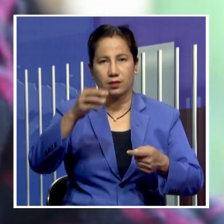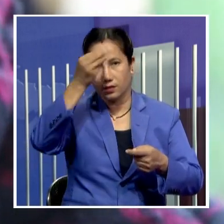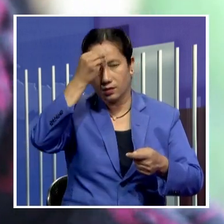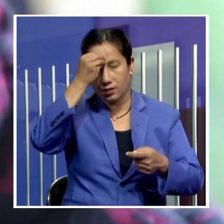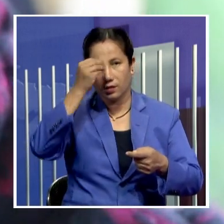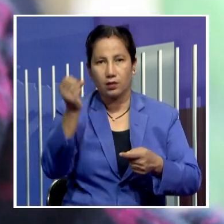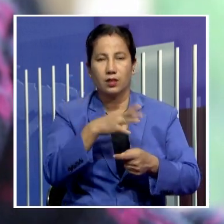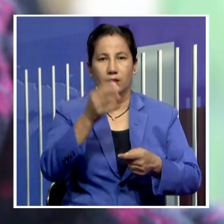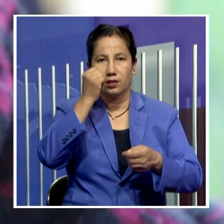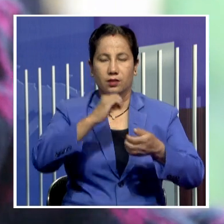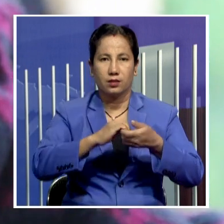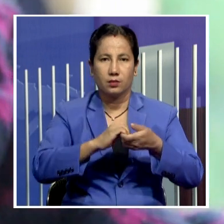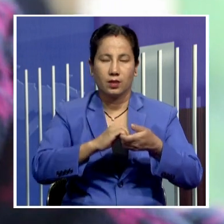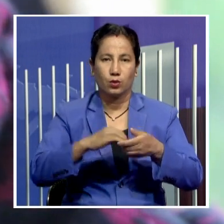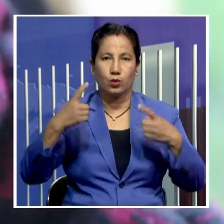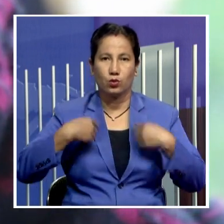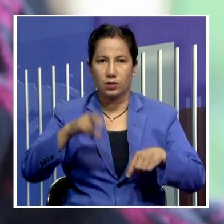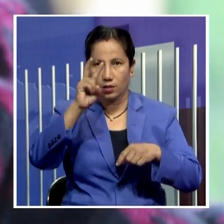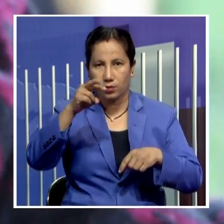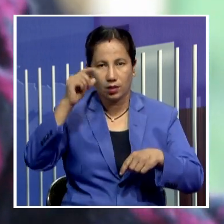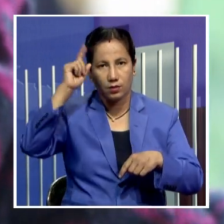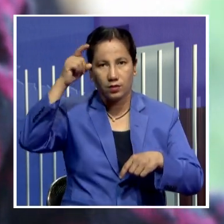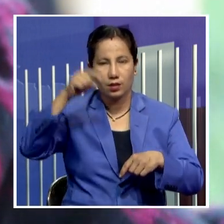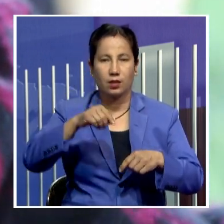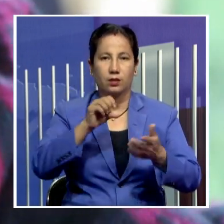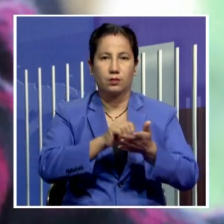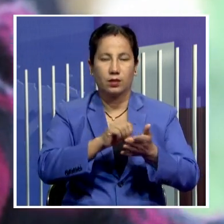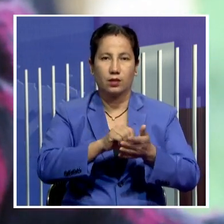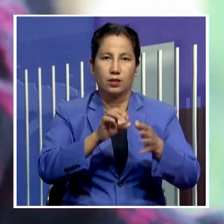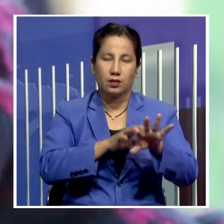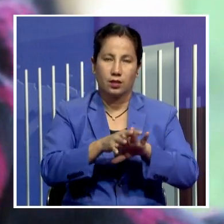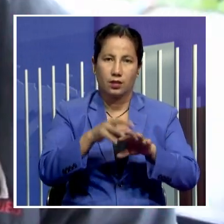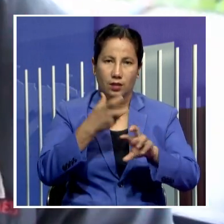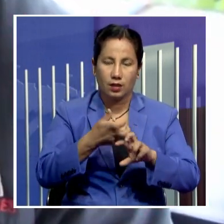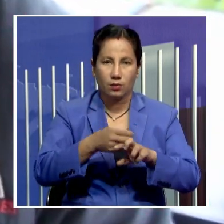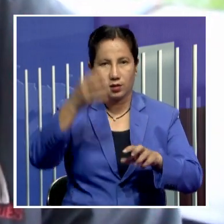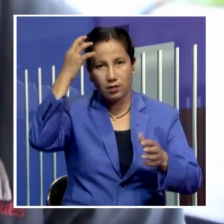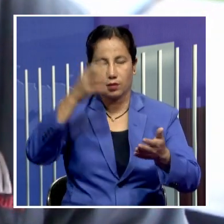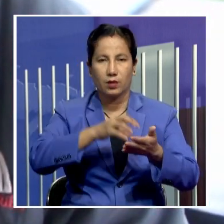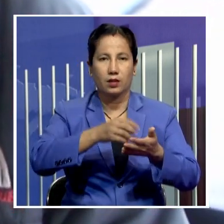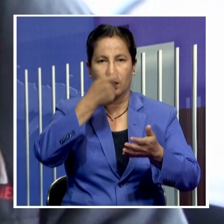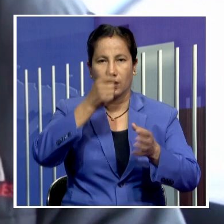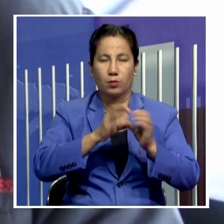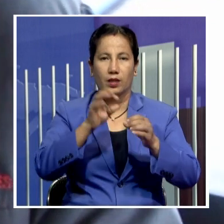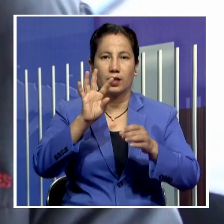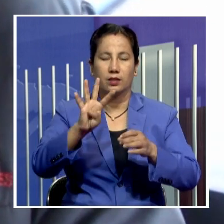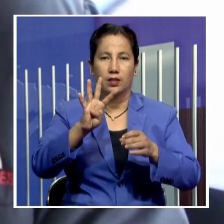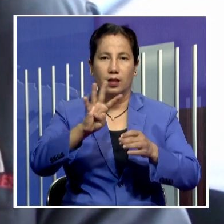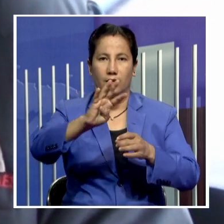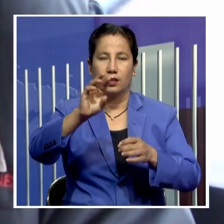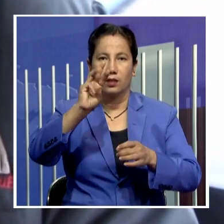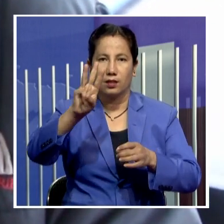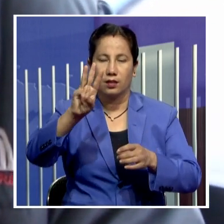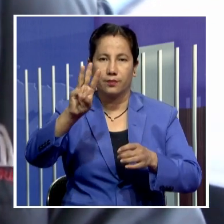रौनकताले भन्दा श्रीमानको बिग्रदो स्वास्थ्य अवस्थाको चिन्ताले यसपटक अलि बढी नै सतायो। पाल्पाको तिनाउ गाउँपालिका 4 मस्यामका